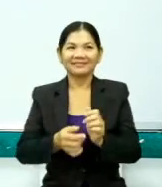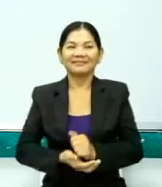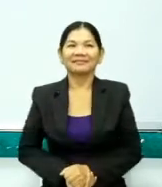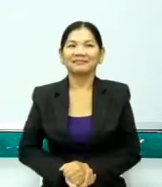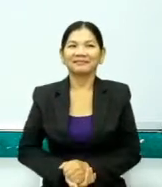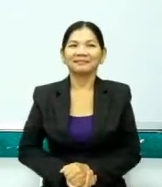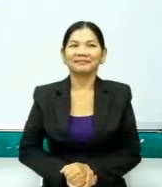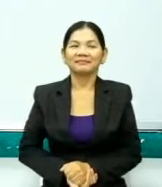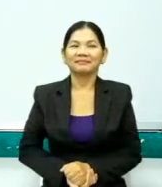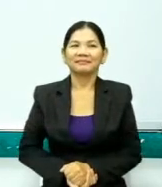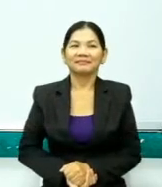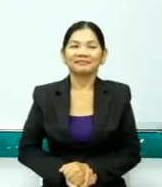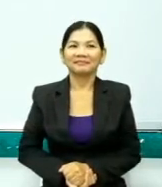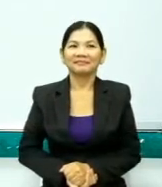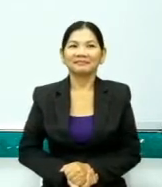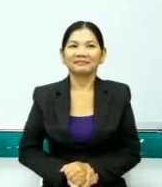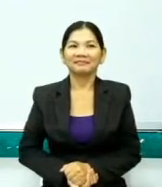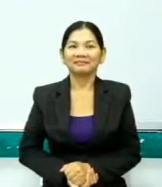ẩy. Chà.